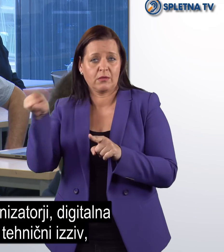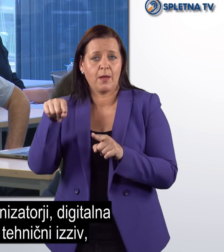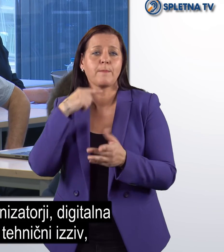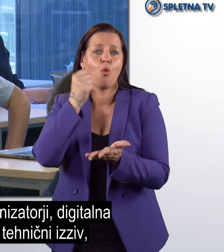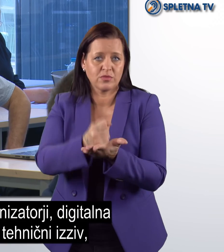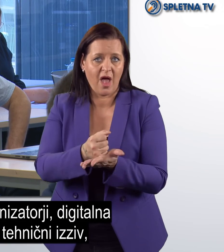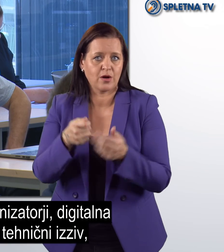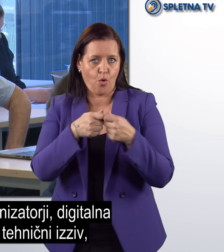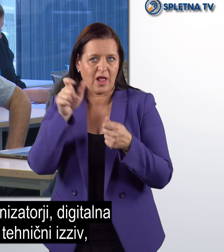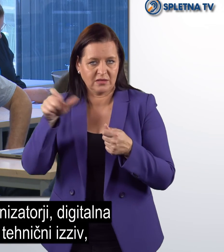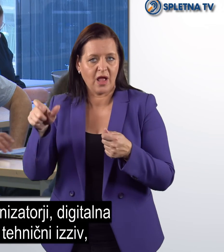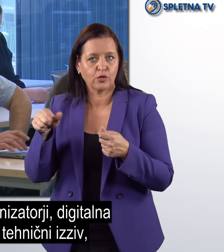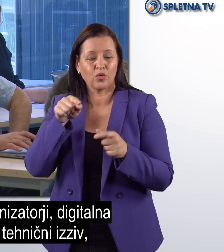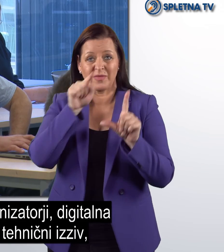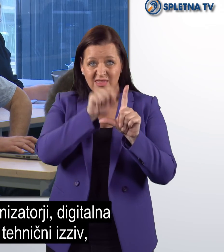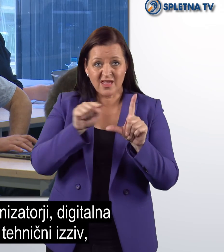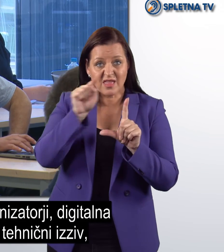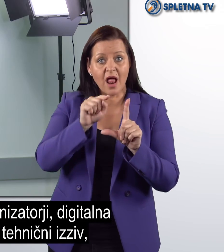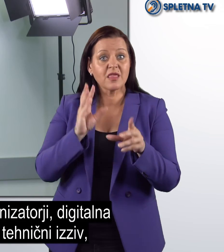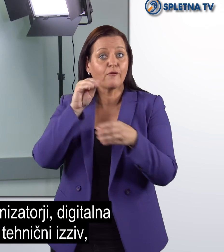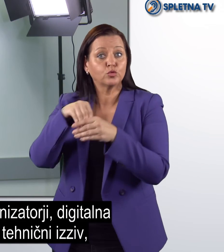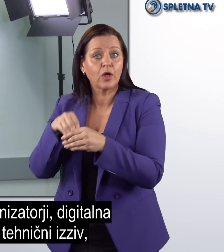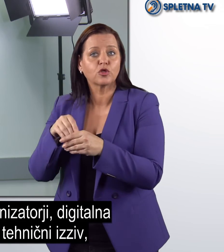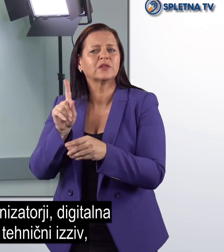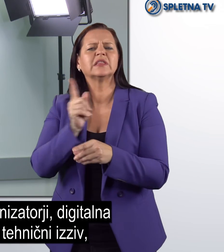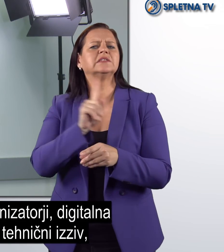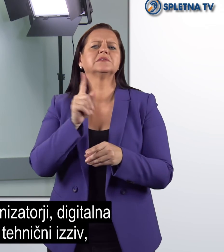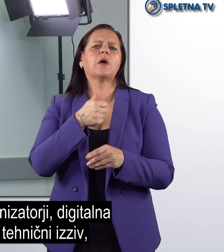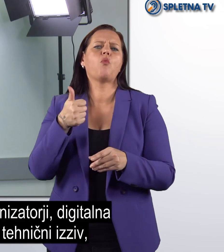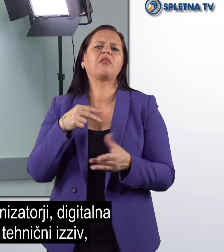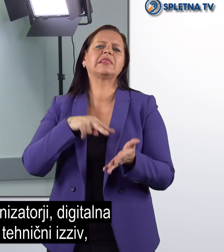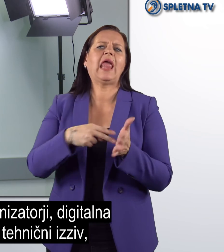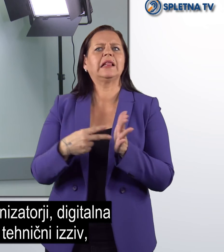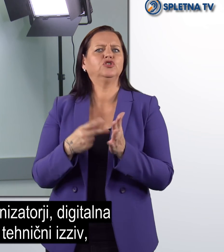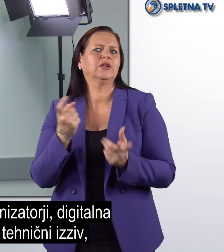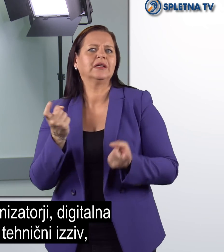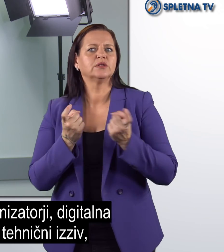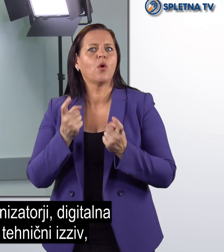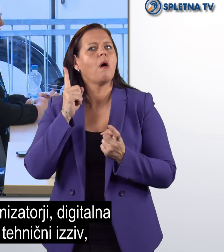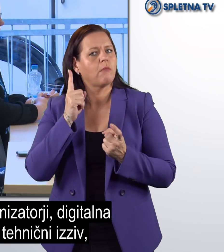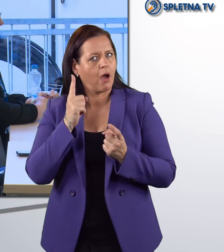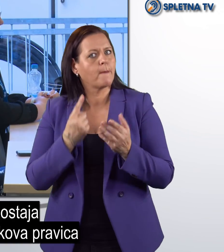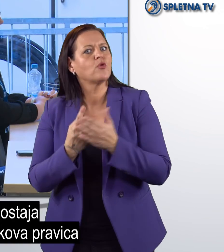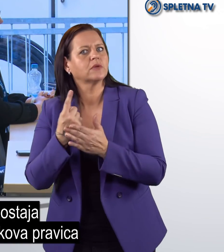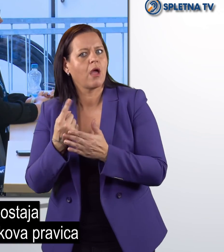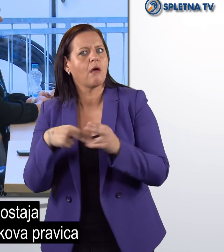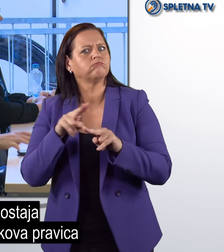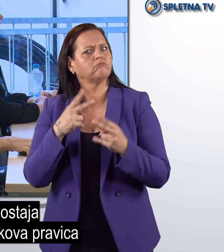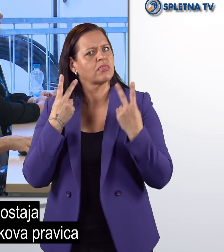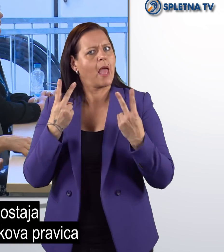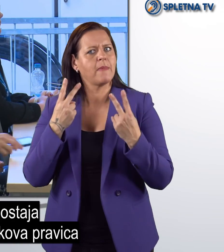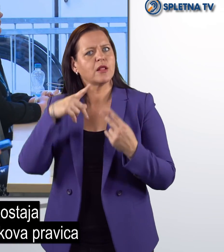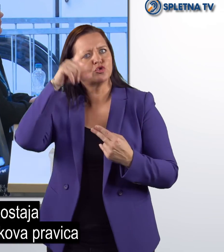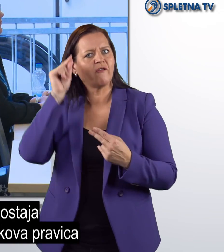Kot poudarjajo organizatorji, digitalna vključenost ni le tehnični izziv, ampak postaja